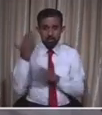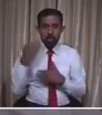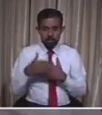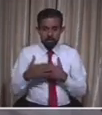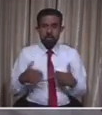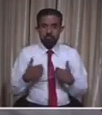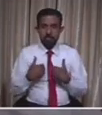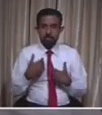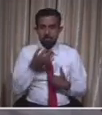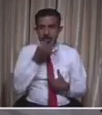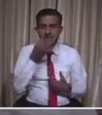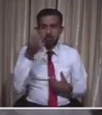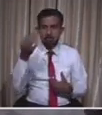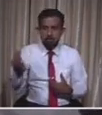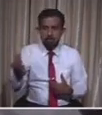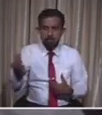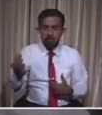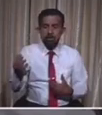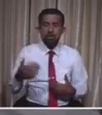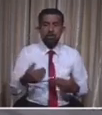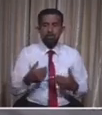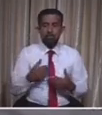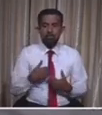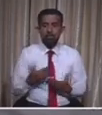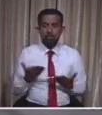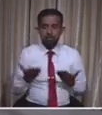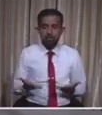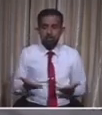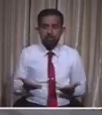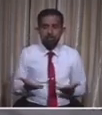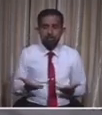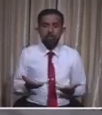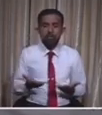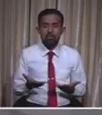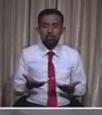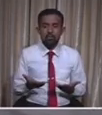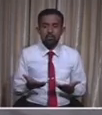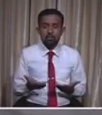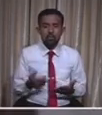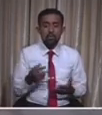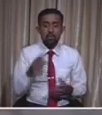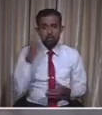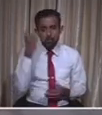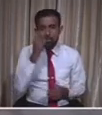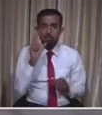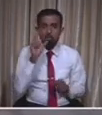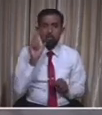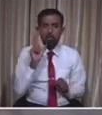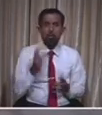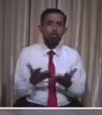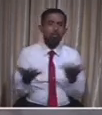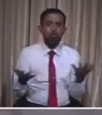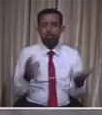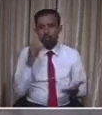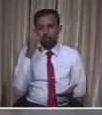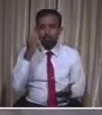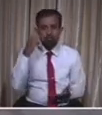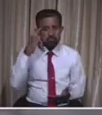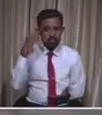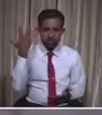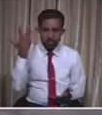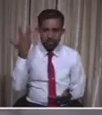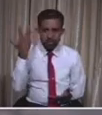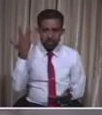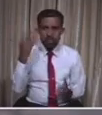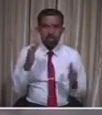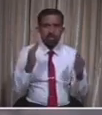මමත් ඇමිනිල්ලක් දැම්මා. මමත් දැන් මේ සභාවේක හැබැයි හොයා බැලීම තමයි කරන්නේ. මම දන්නේ කොහෙද හොයා බලන්නේ කියලා. ඒක කාගේ